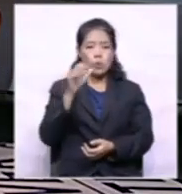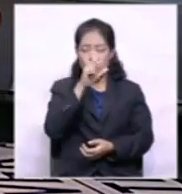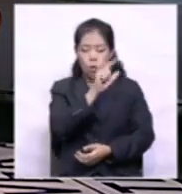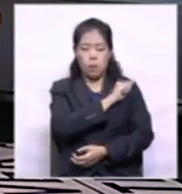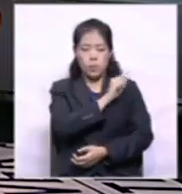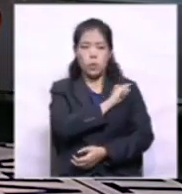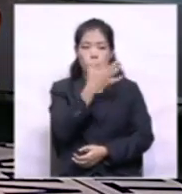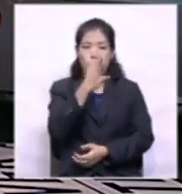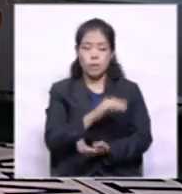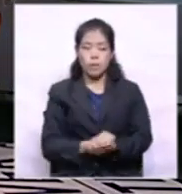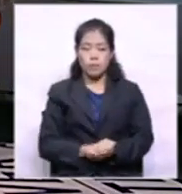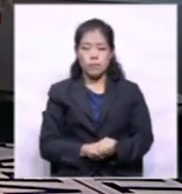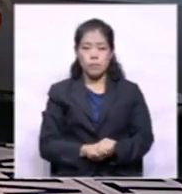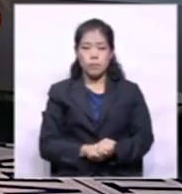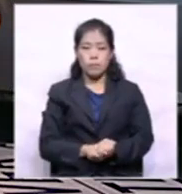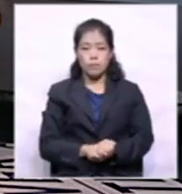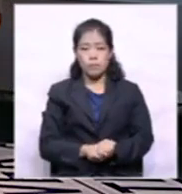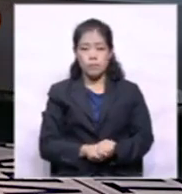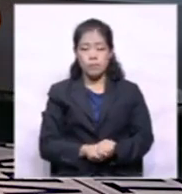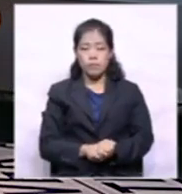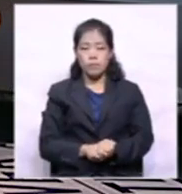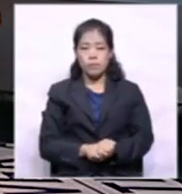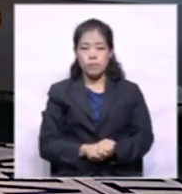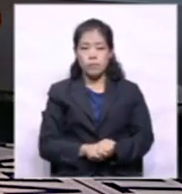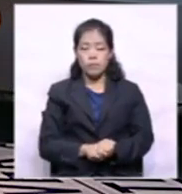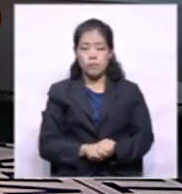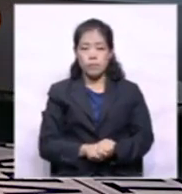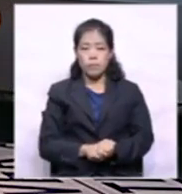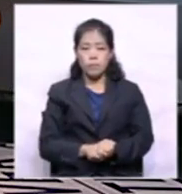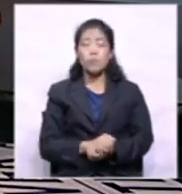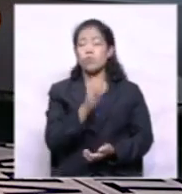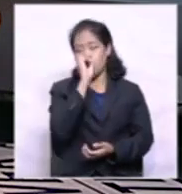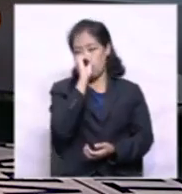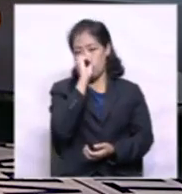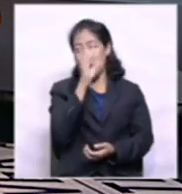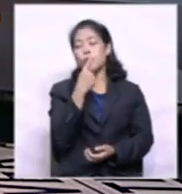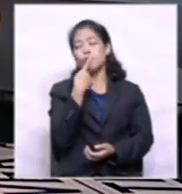ดชอบกับส.ส.ตัวเองเลยเหรอฮะ คร ับ ก็เรื่องเฉพาะตัว เรื่องเฉพาะตัว